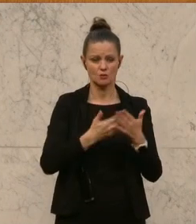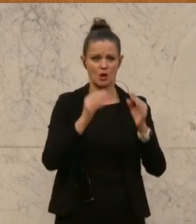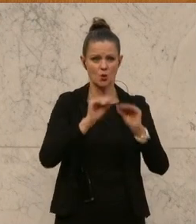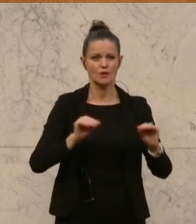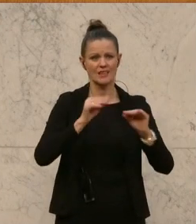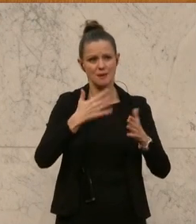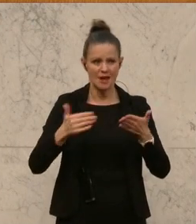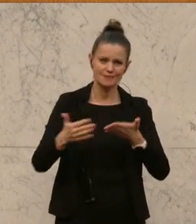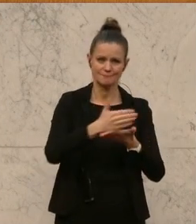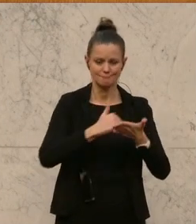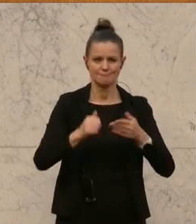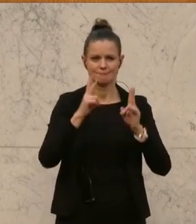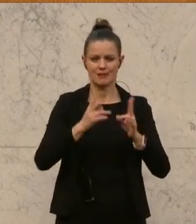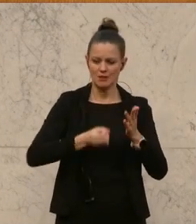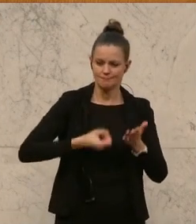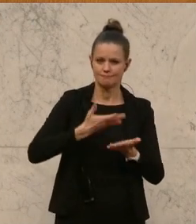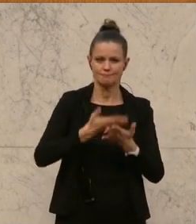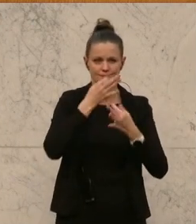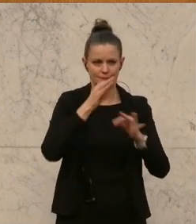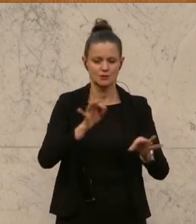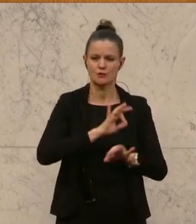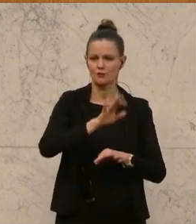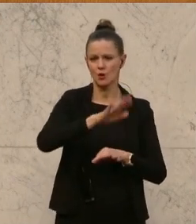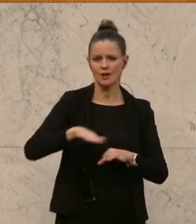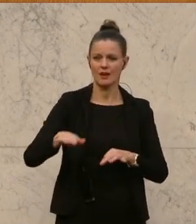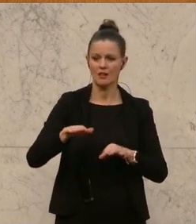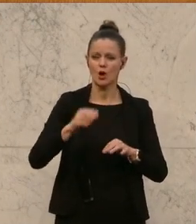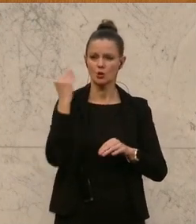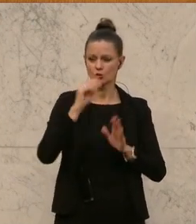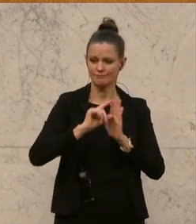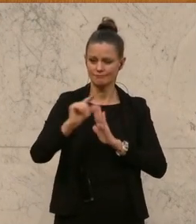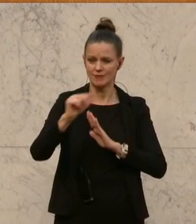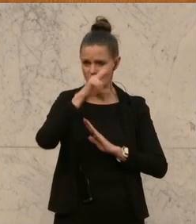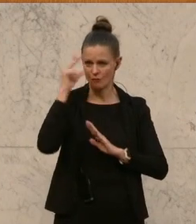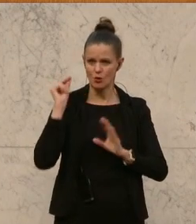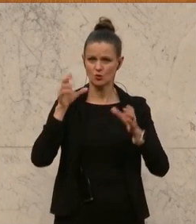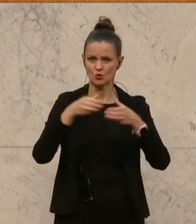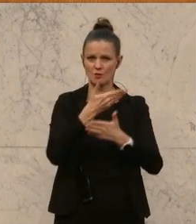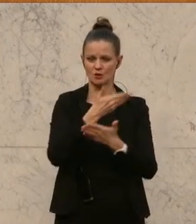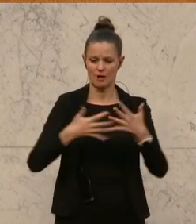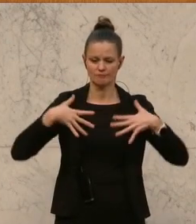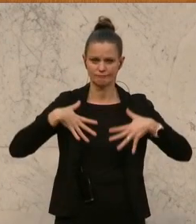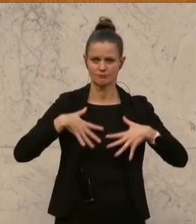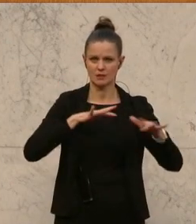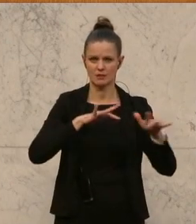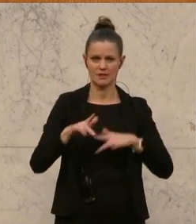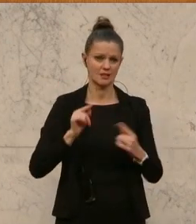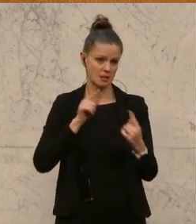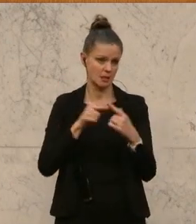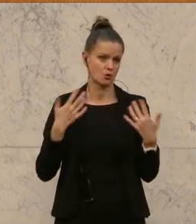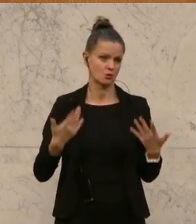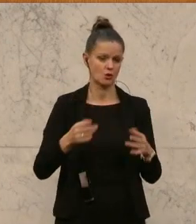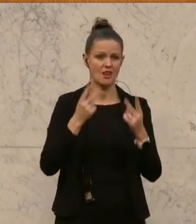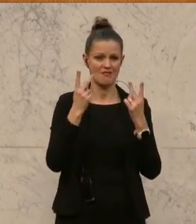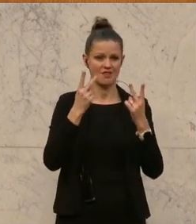können, sodass eben der Output ein größer wird, dass die Kinder die Schule verlassen und die Volksgruppensprache beherrschen. Das wäre das Ziel, weil das ein